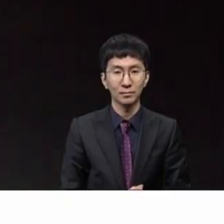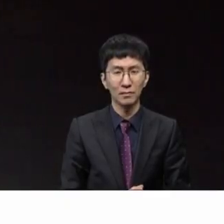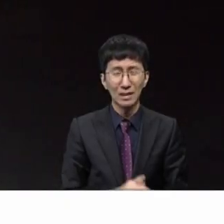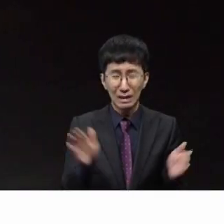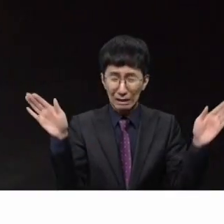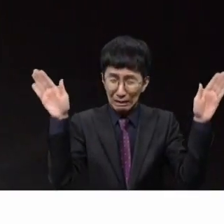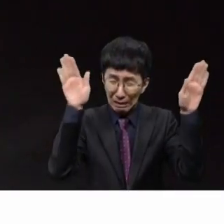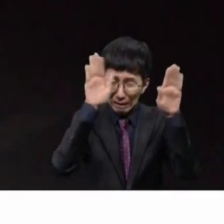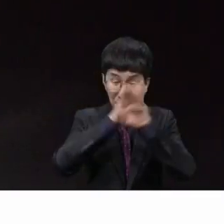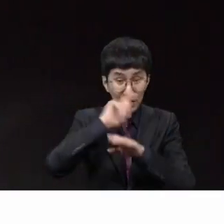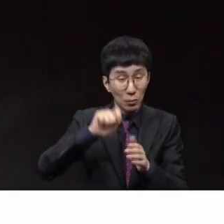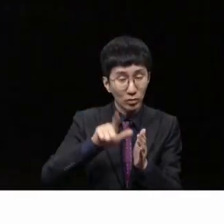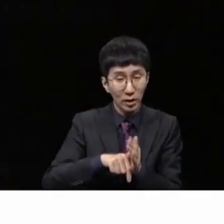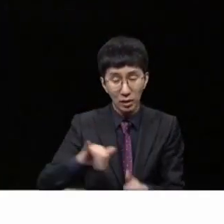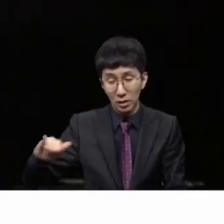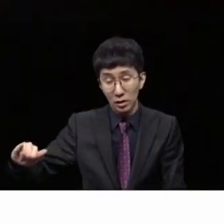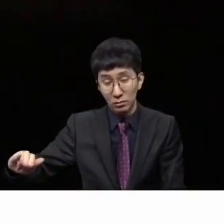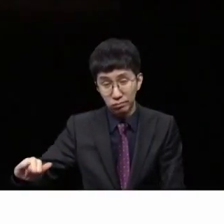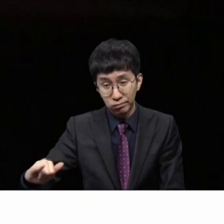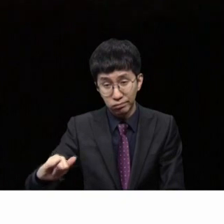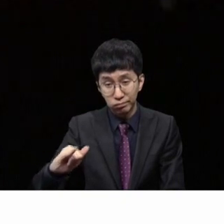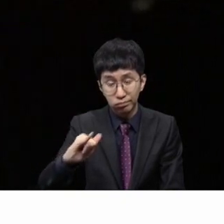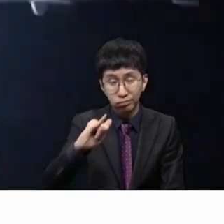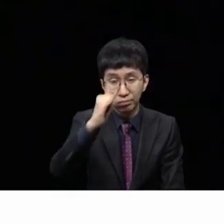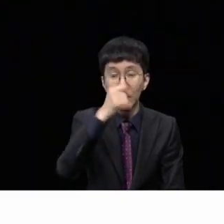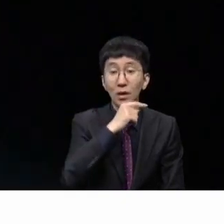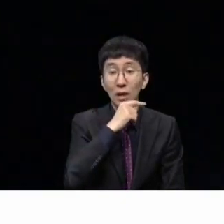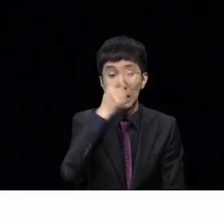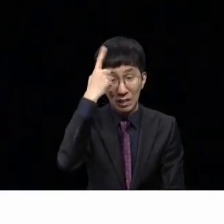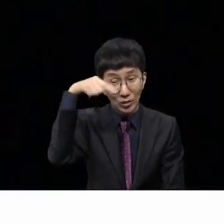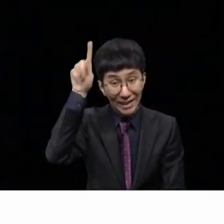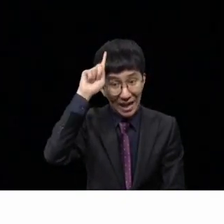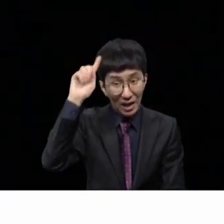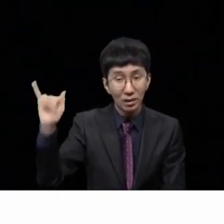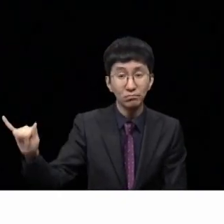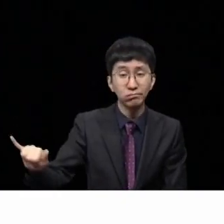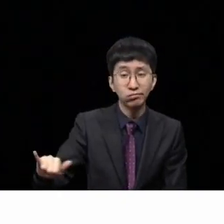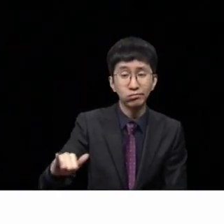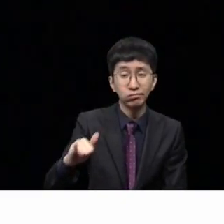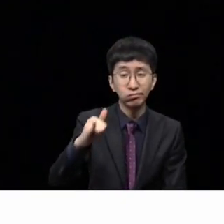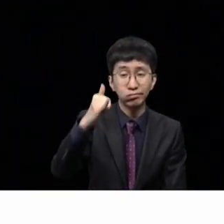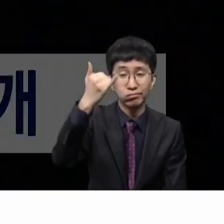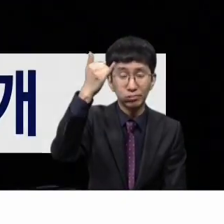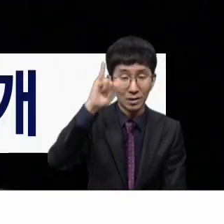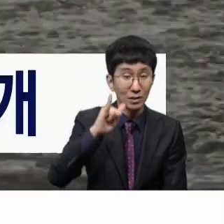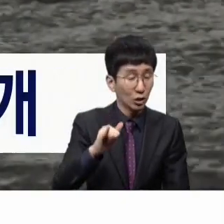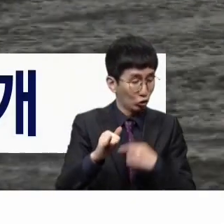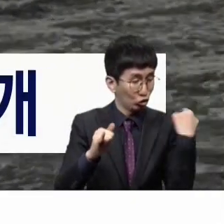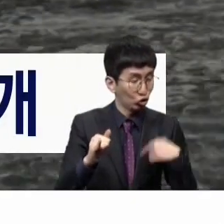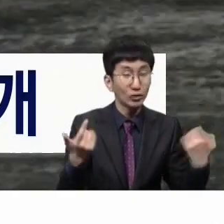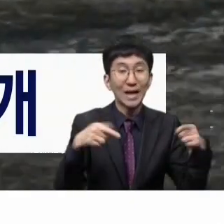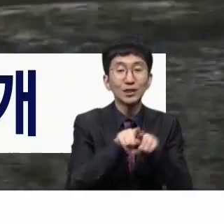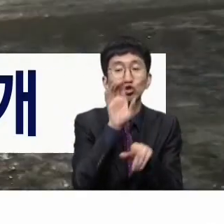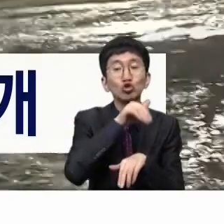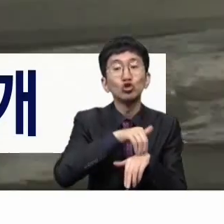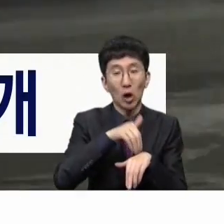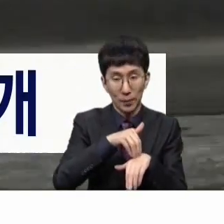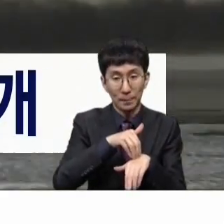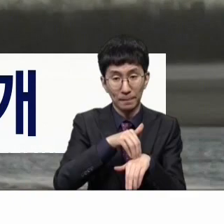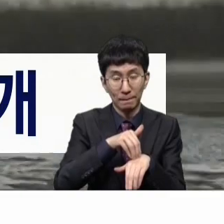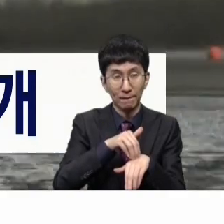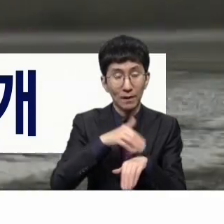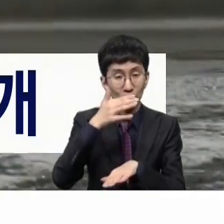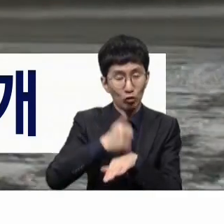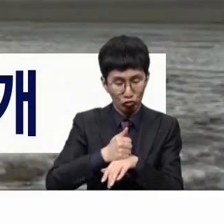깜깜한 새벽 출격 준비를 마친 러시아 폭격기가 이륙합니다. 중국과 연합훈련을 했다며 러시아